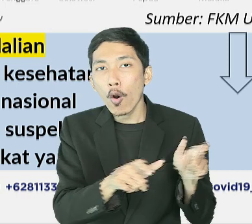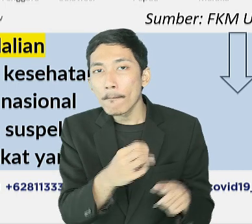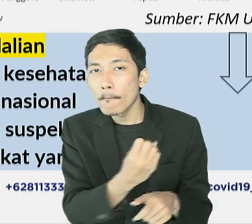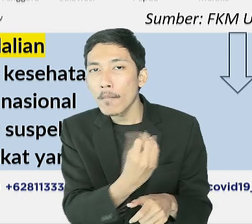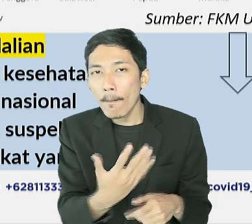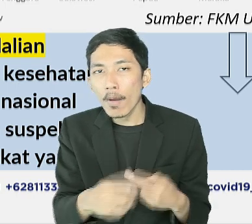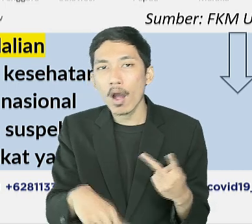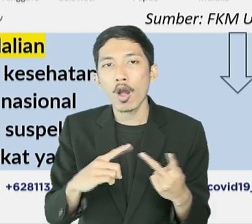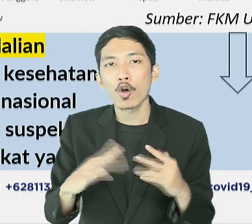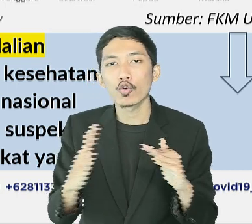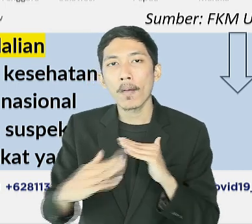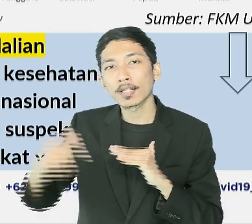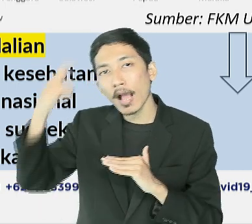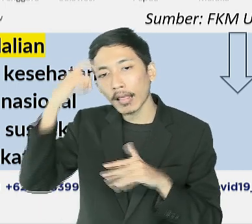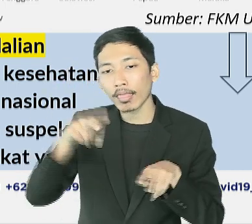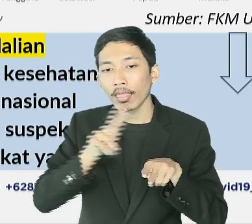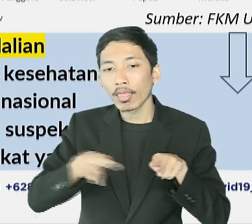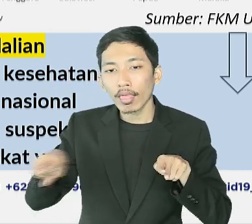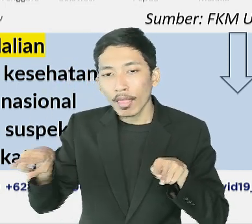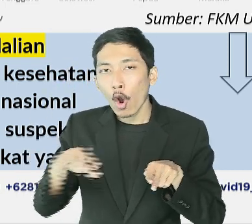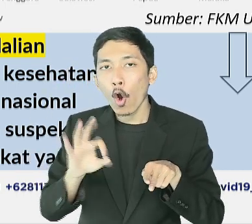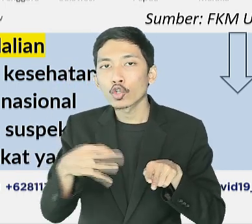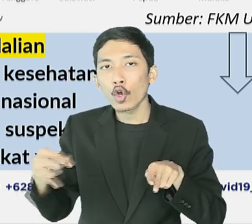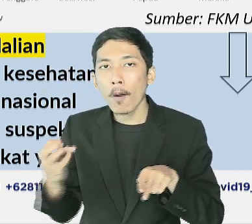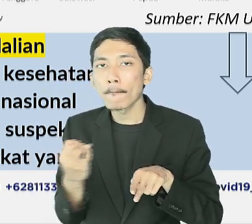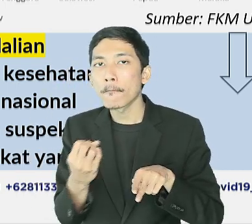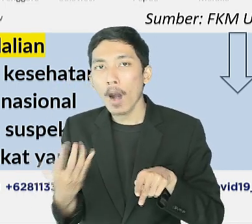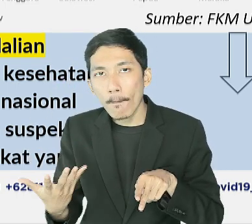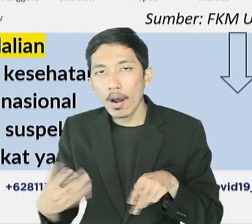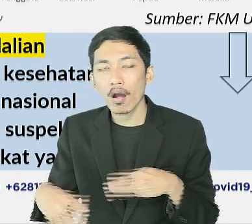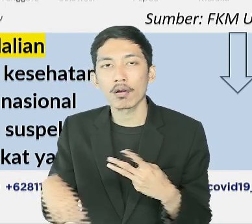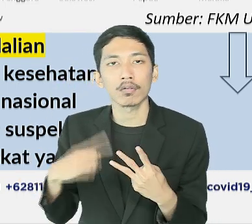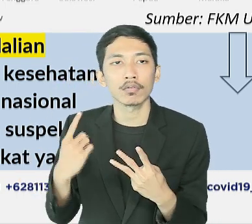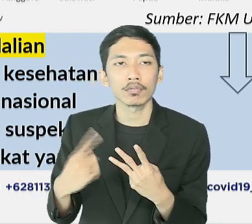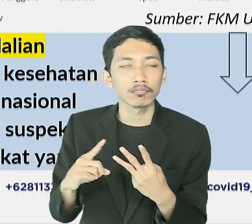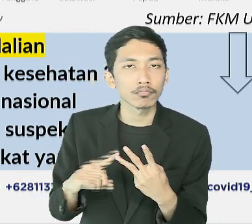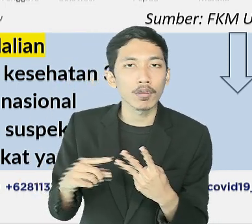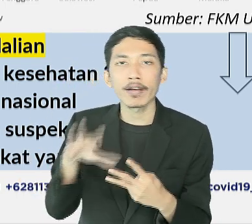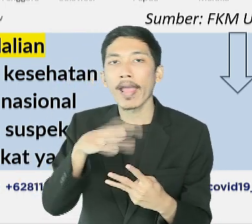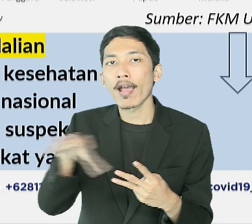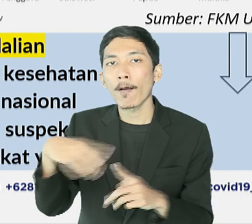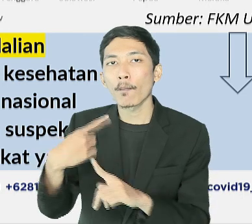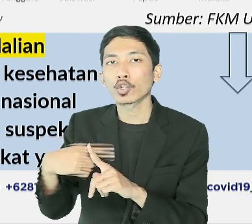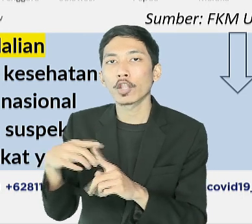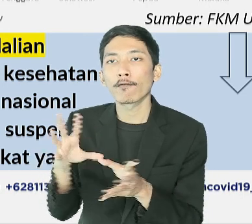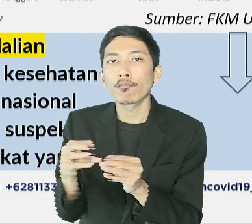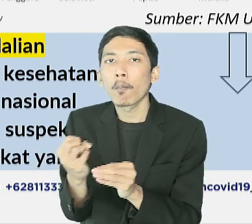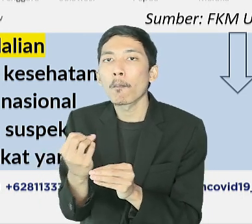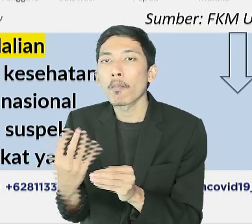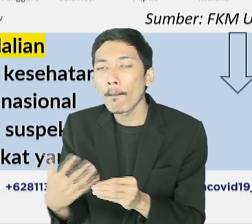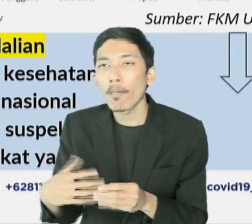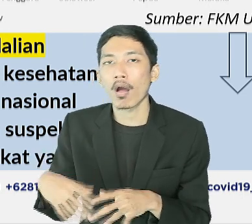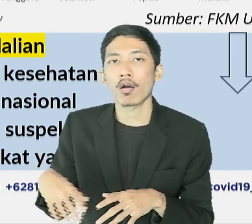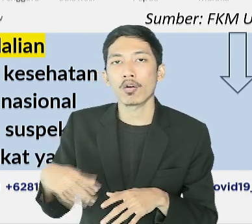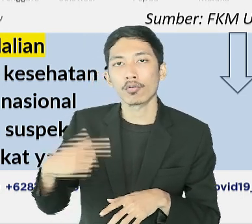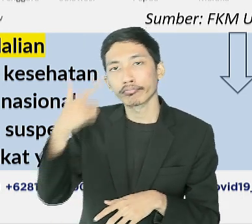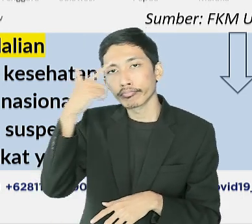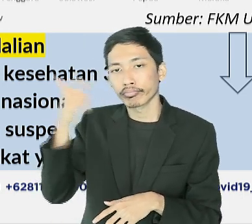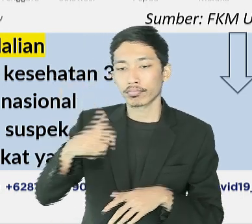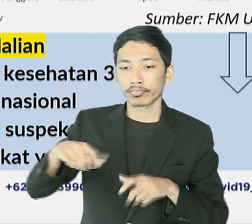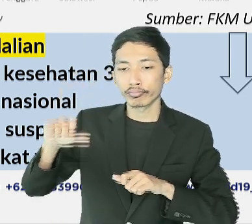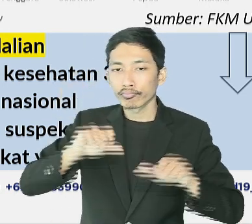tempat tidur di rumah sakit, maupun besar kasus positif atau positivity rate. Berdasarkan data